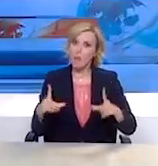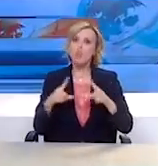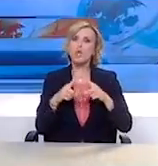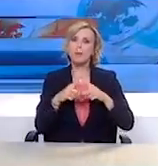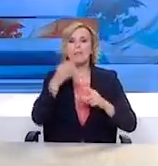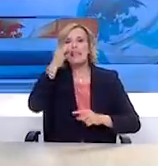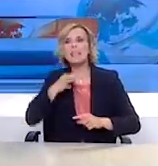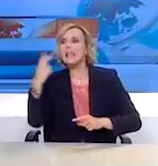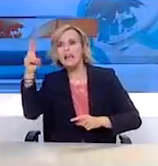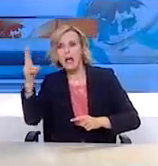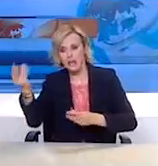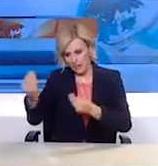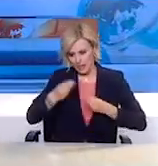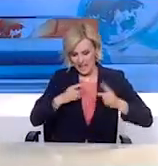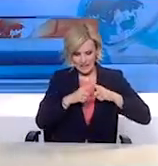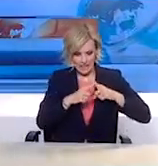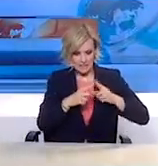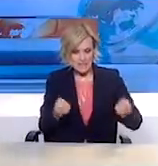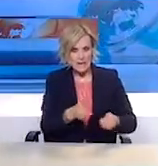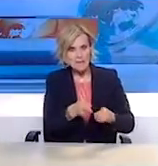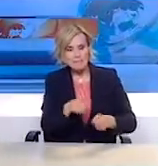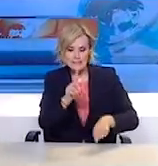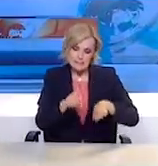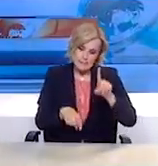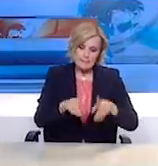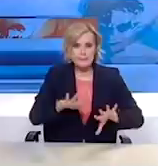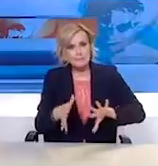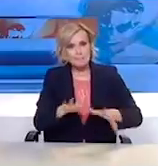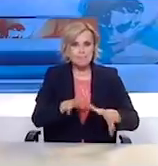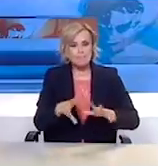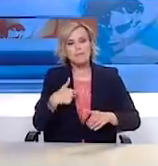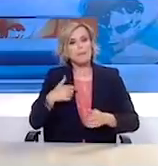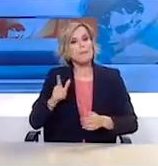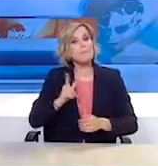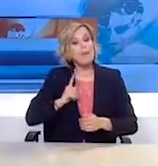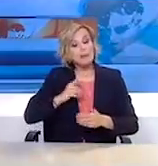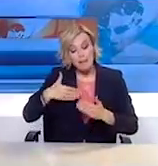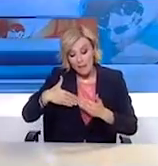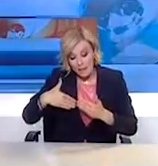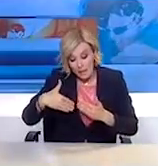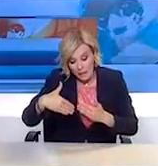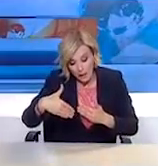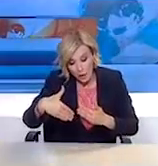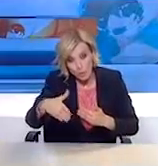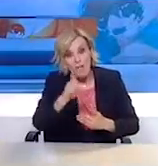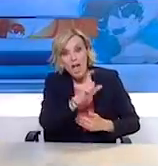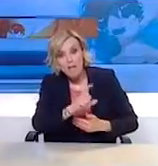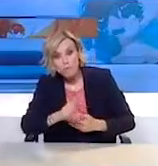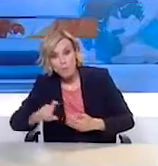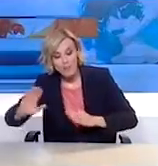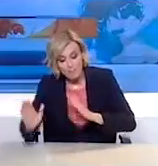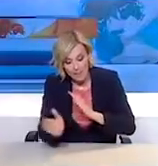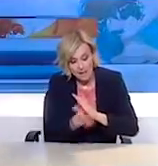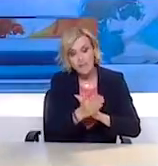αγορά και θεωρώ ότι θα, όσο περνάνε οι εβδομάδες, θα έχουμε και περισσότερη πληροφορία. Σίγουρα όμως αυτό που καταλήγουν όλοι και ο Παγκόσμιος